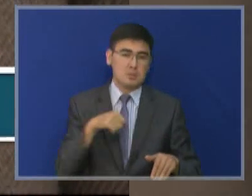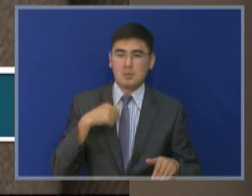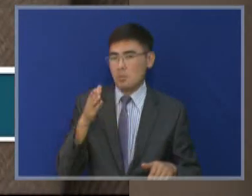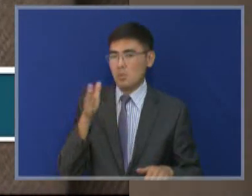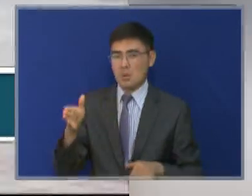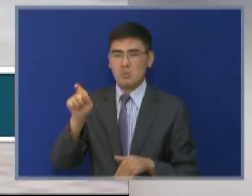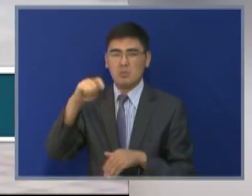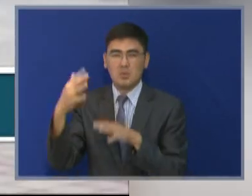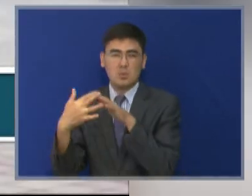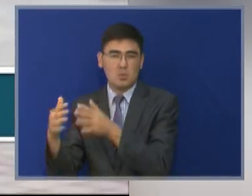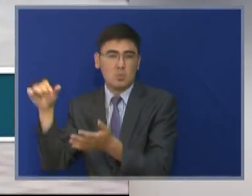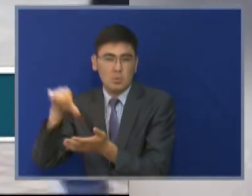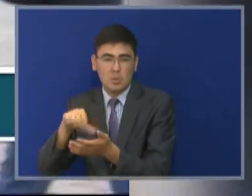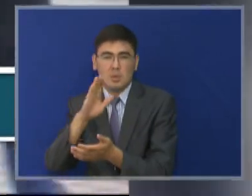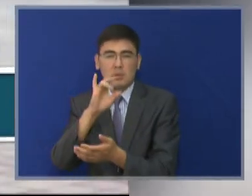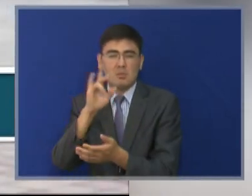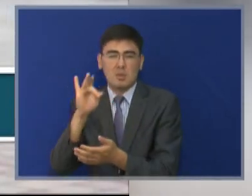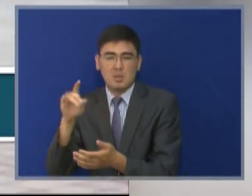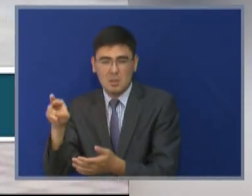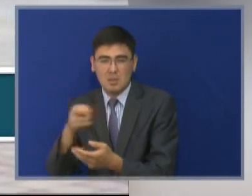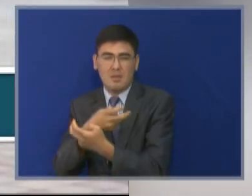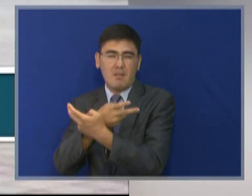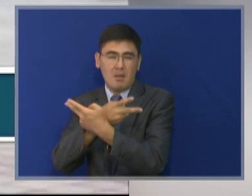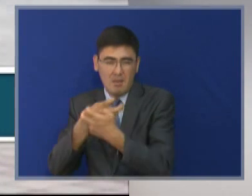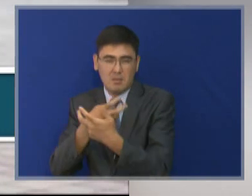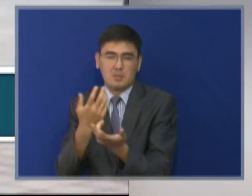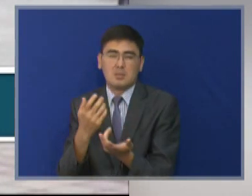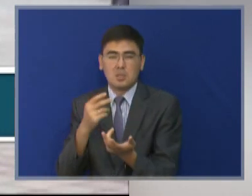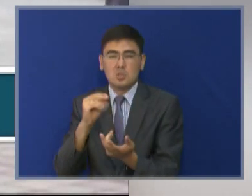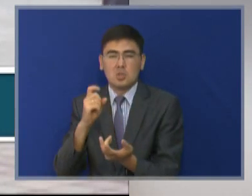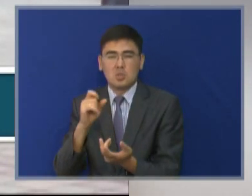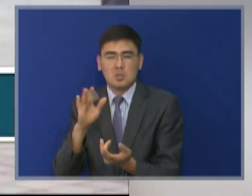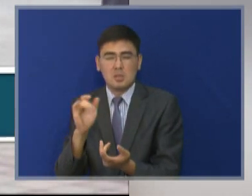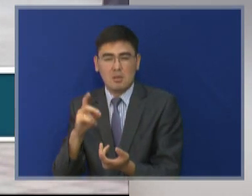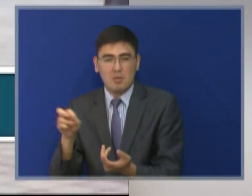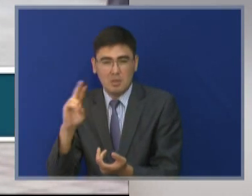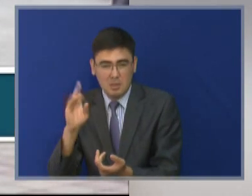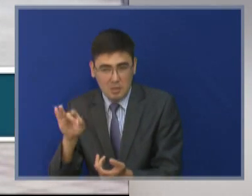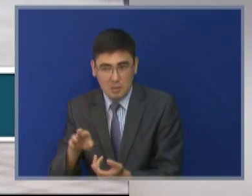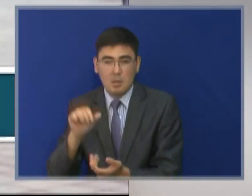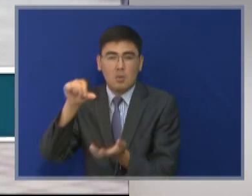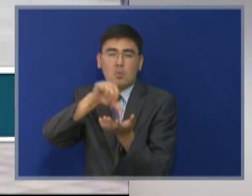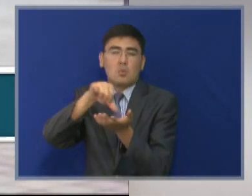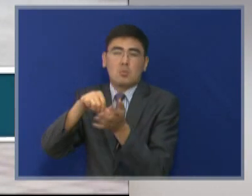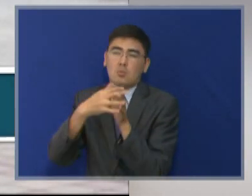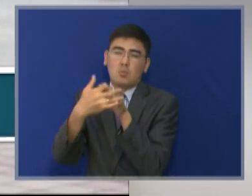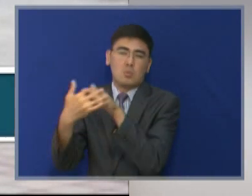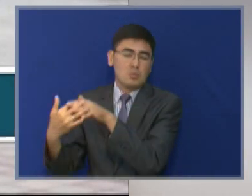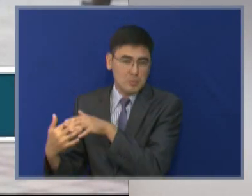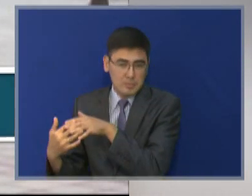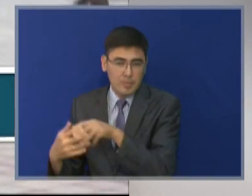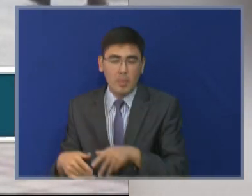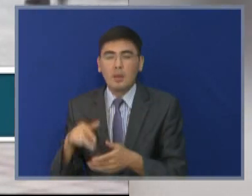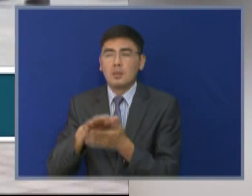аттанады. Жерлесіміз Венгрия, Австрия, Чехословакияны азат етуге қатысады. Ғабдулғазиз Ахмеров соғыстан кейін ішкі